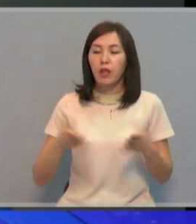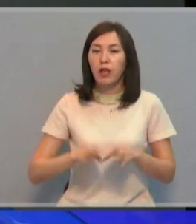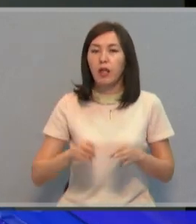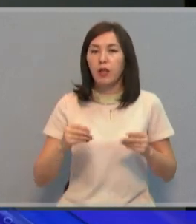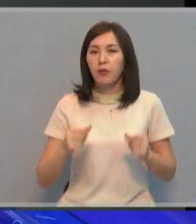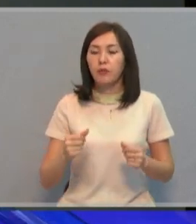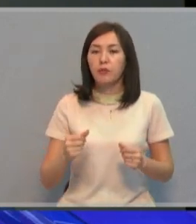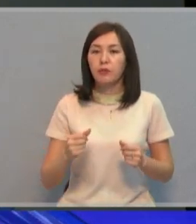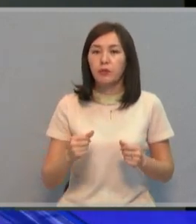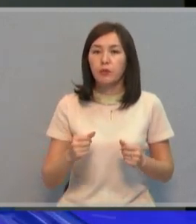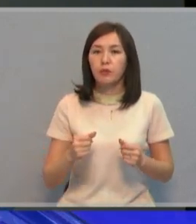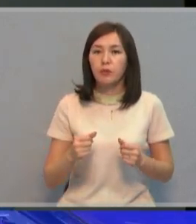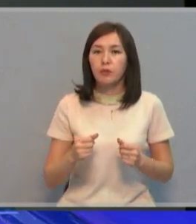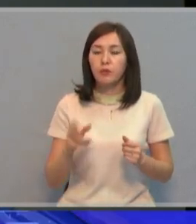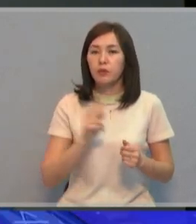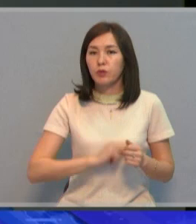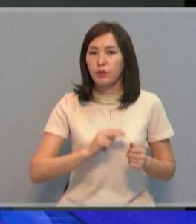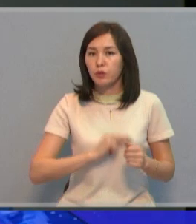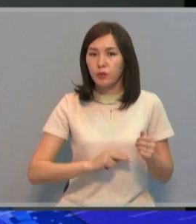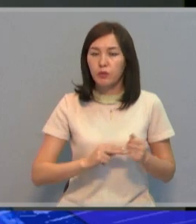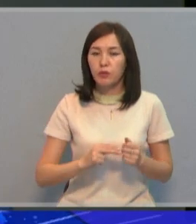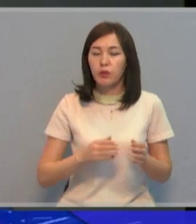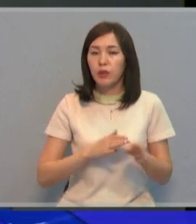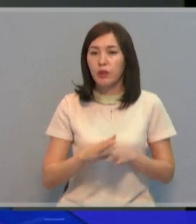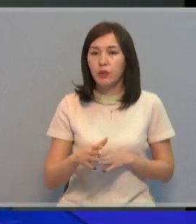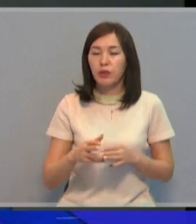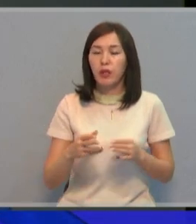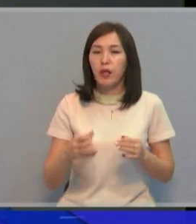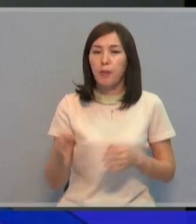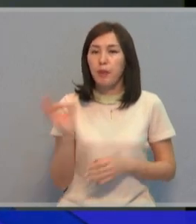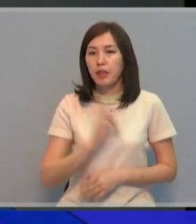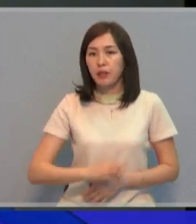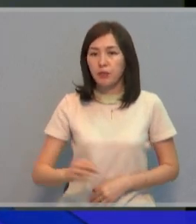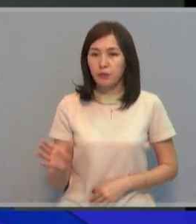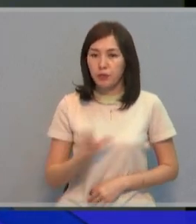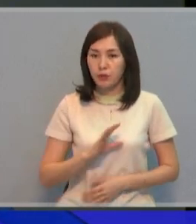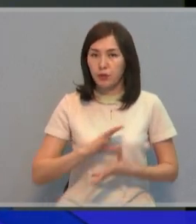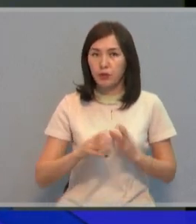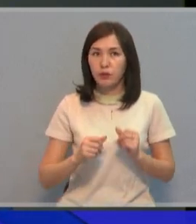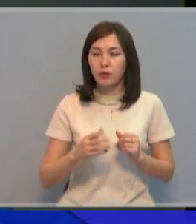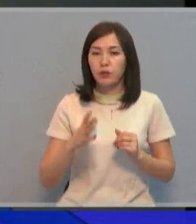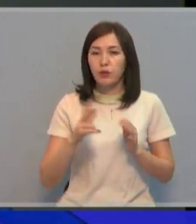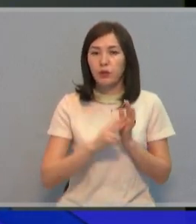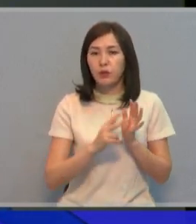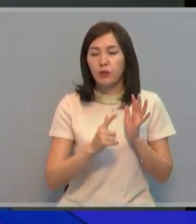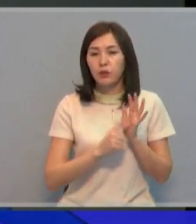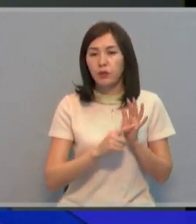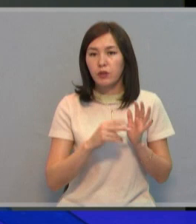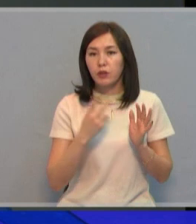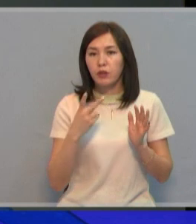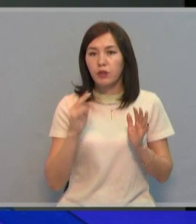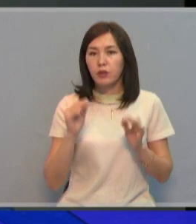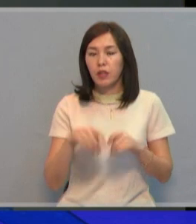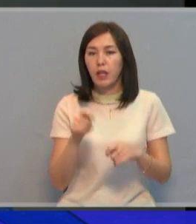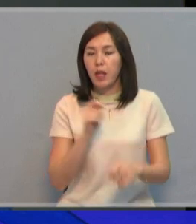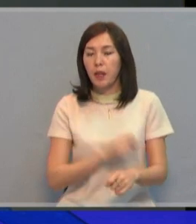қаражаттың бәрін жұмыстар атқарылып, қаражаттың бәрі қаралды. Нәтижесінде 87 км